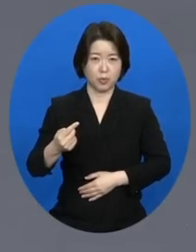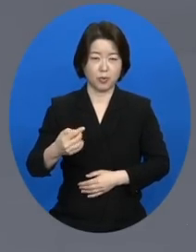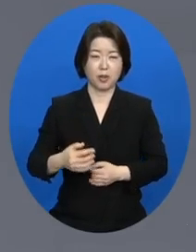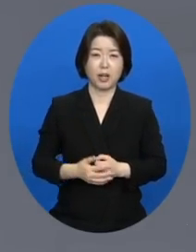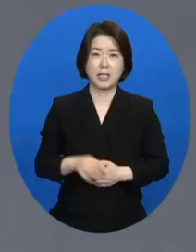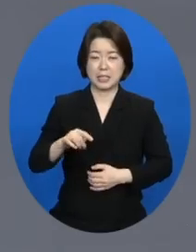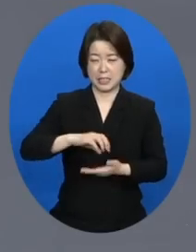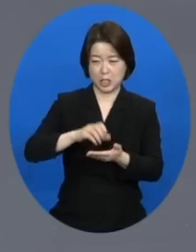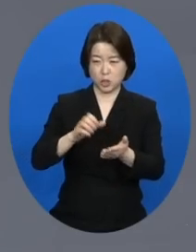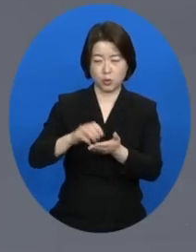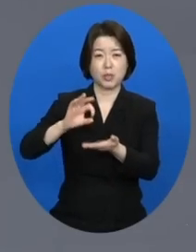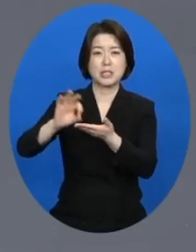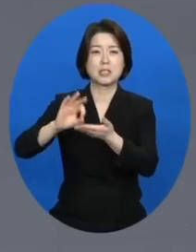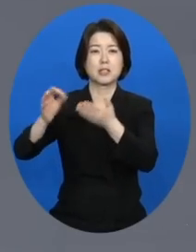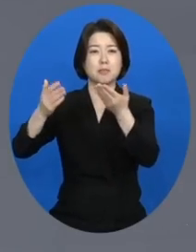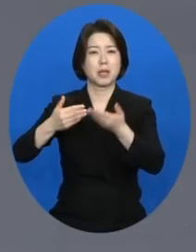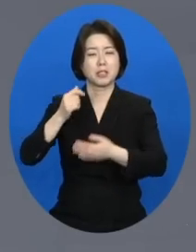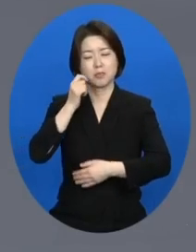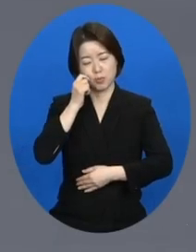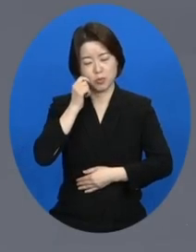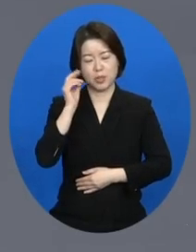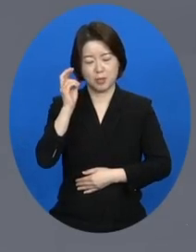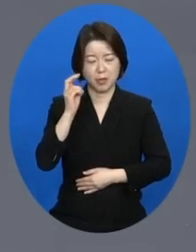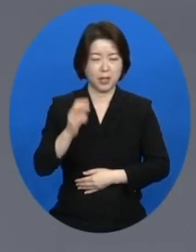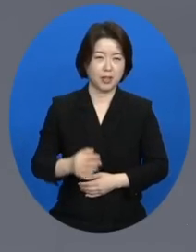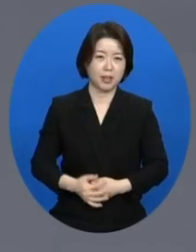이 정도라도 쓰임받지 못하지 않았을까.